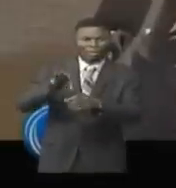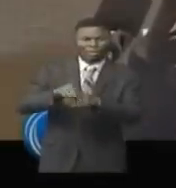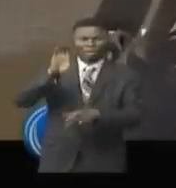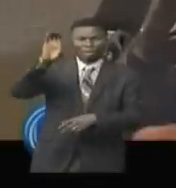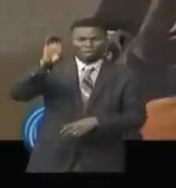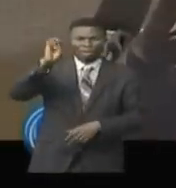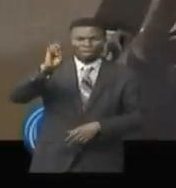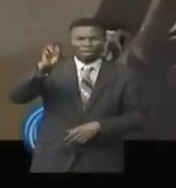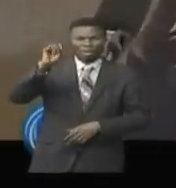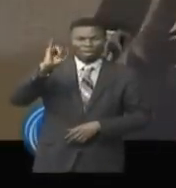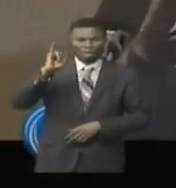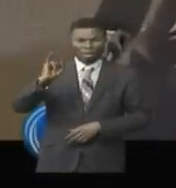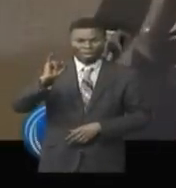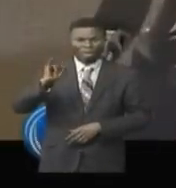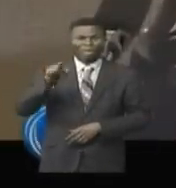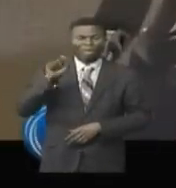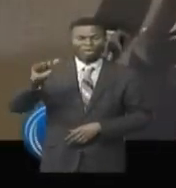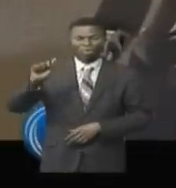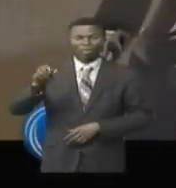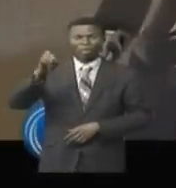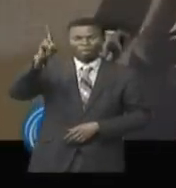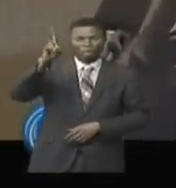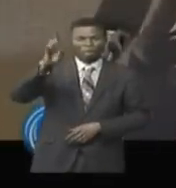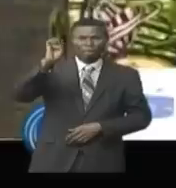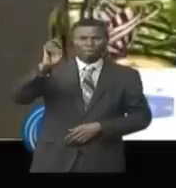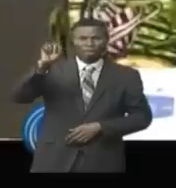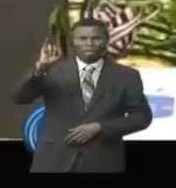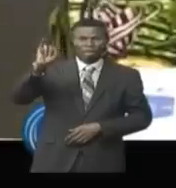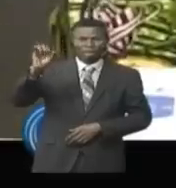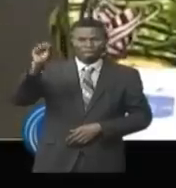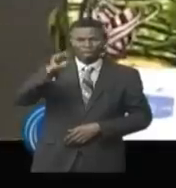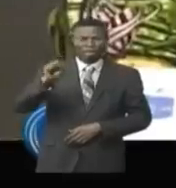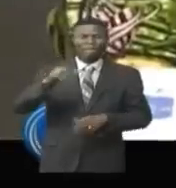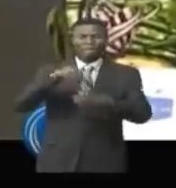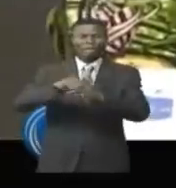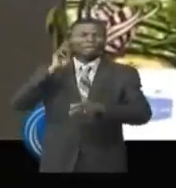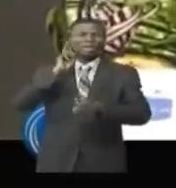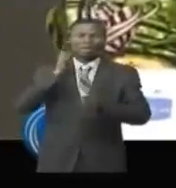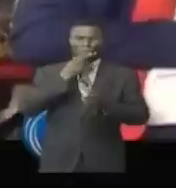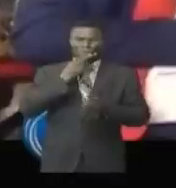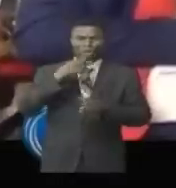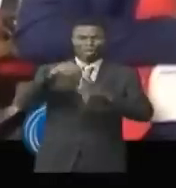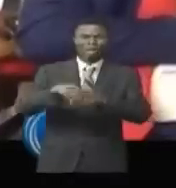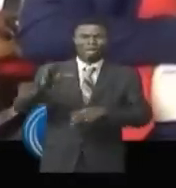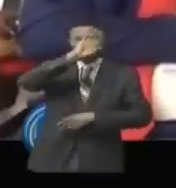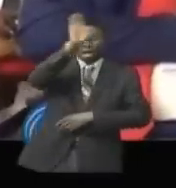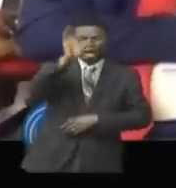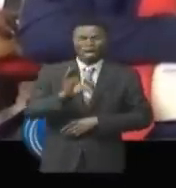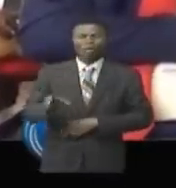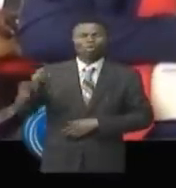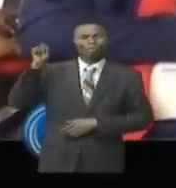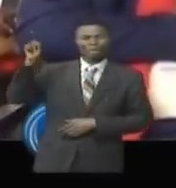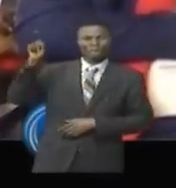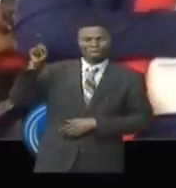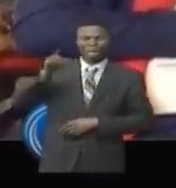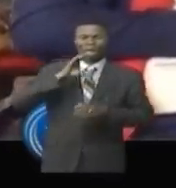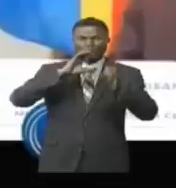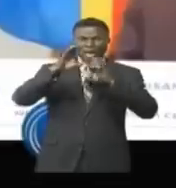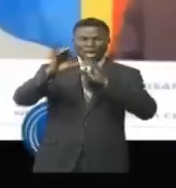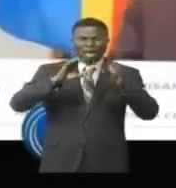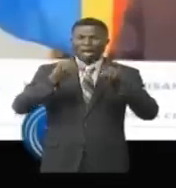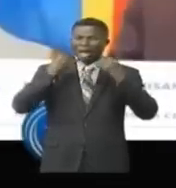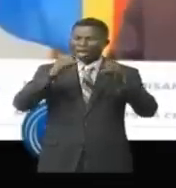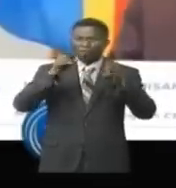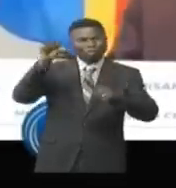nationale indépendante, Denis Kadima Kazadi, ce mardi à l'hôtel Sultani River dans la commune de Ngaliema. Quand la communication n'est pas